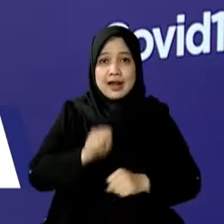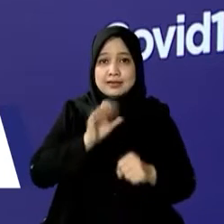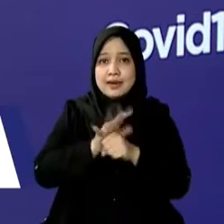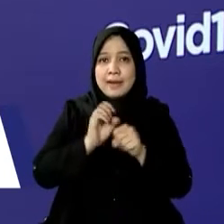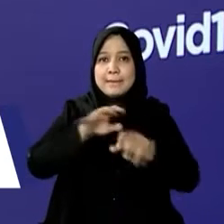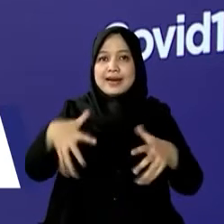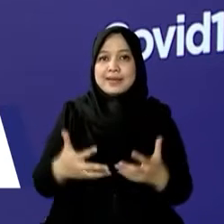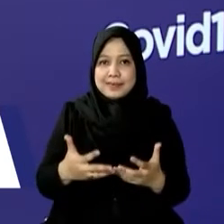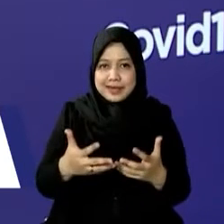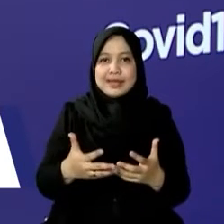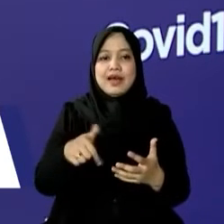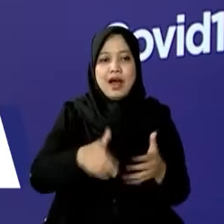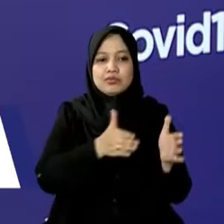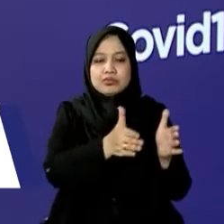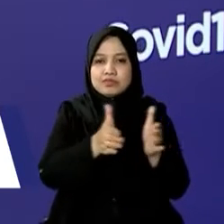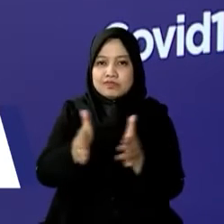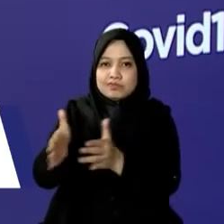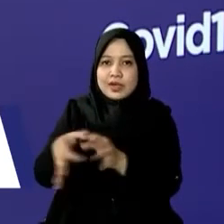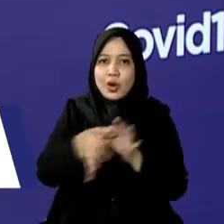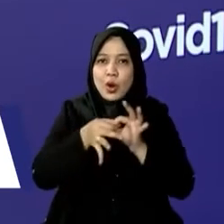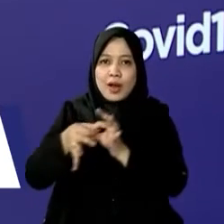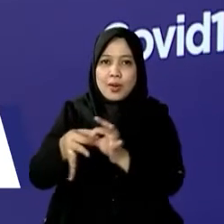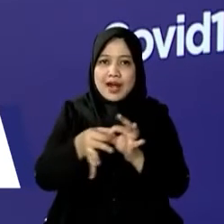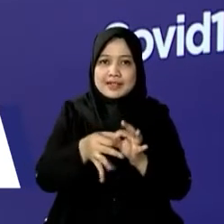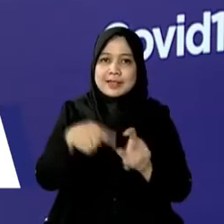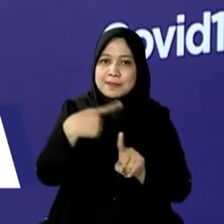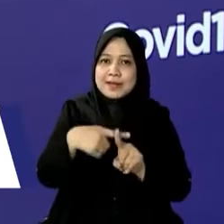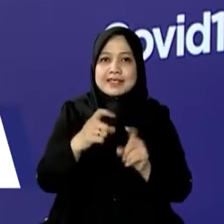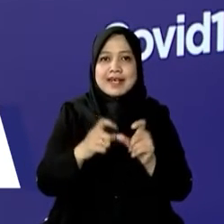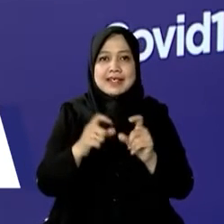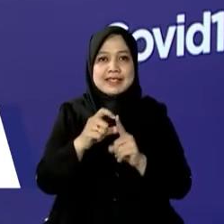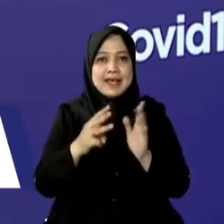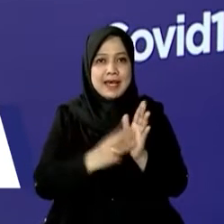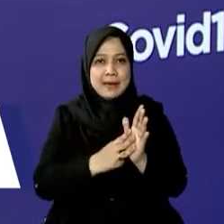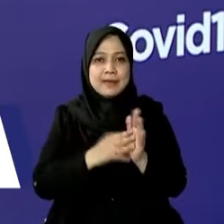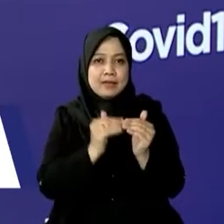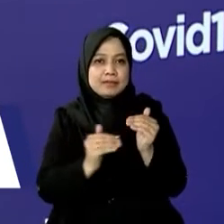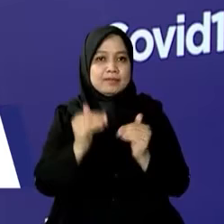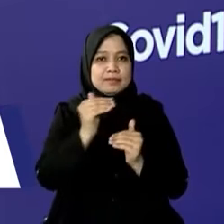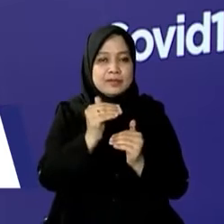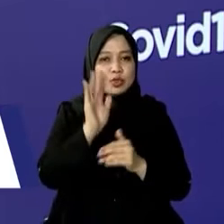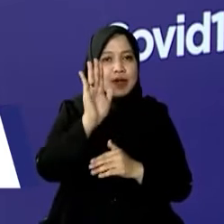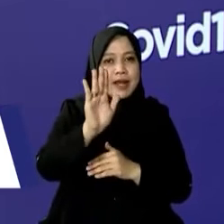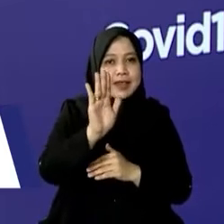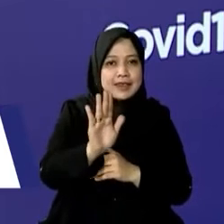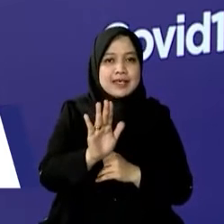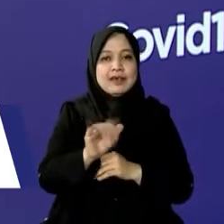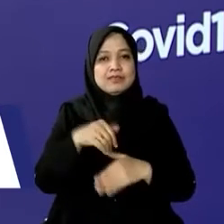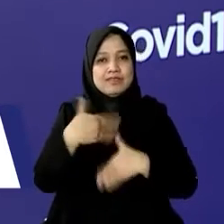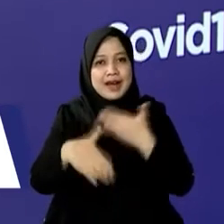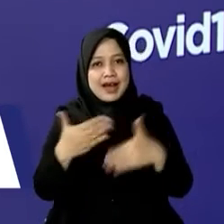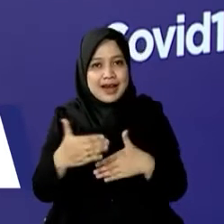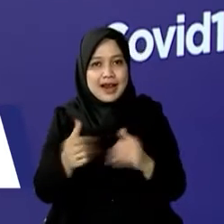kolaborasi berbagai pihak dan kesiapan sumber daya usia agar berdaya terutama dalam percepatan penanganan